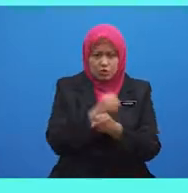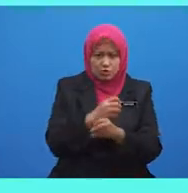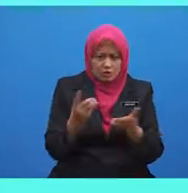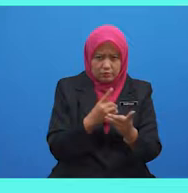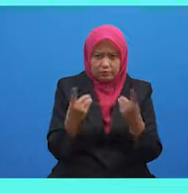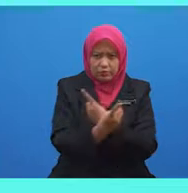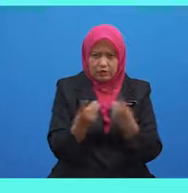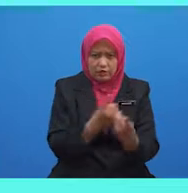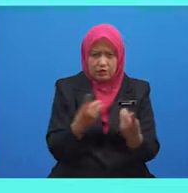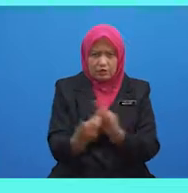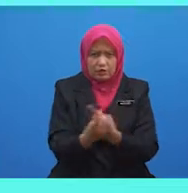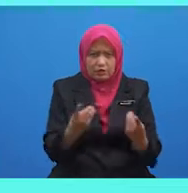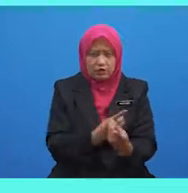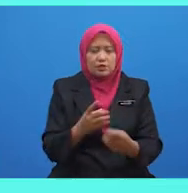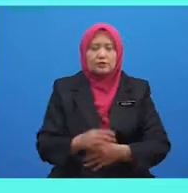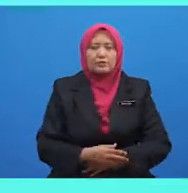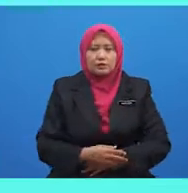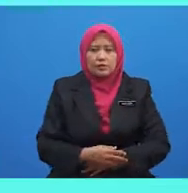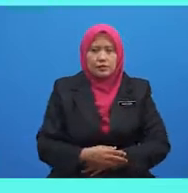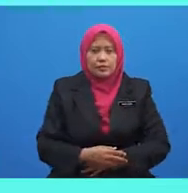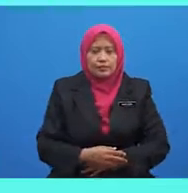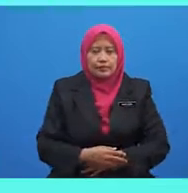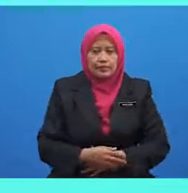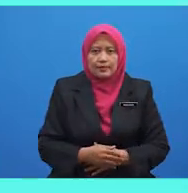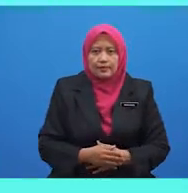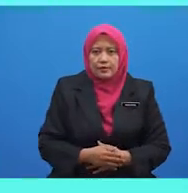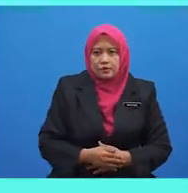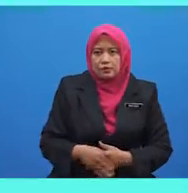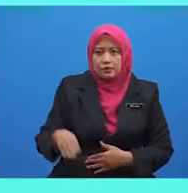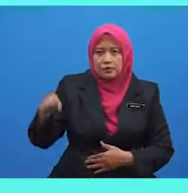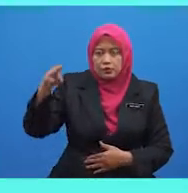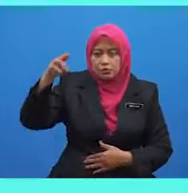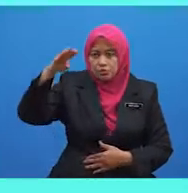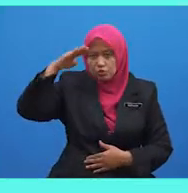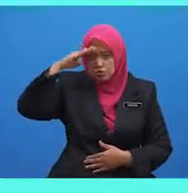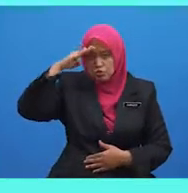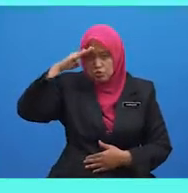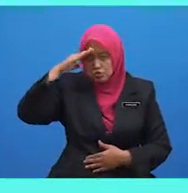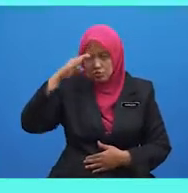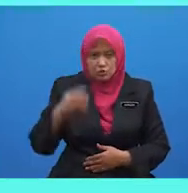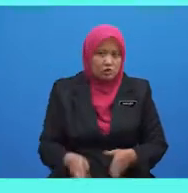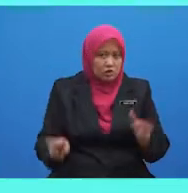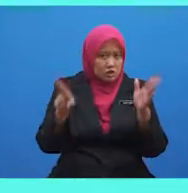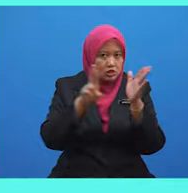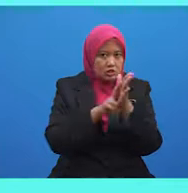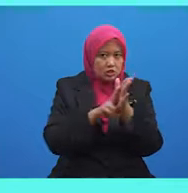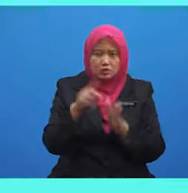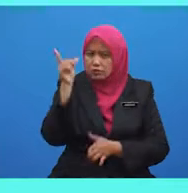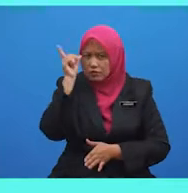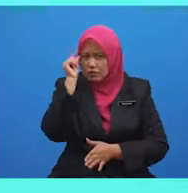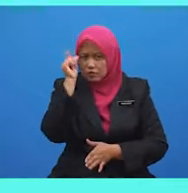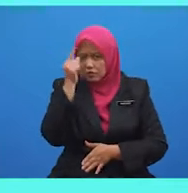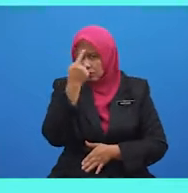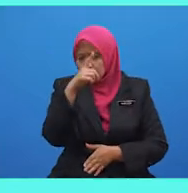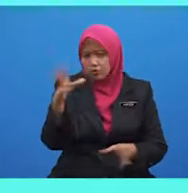Aceh. Selain itu, Johor juga turut menghantar serangan terhadap Portugis di Melaka kerana Johor